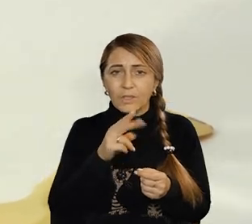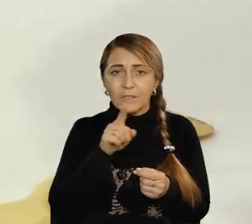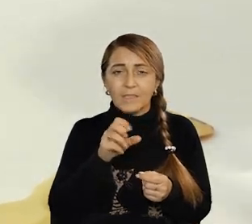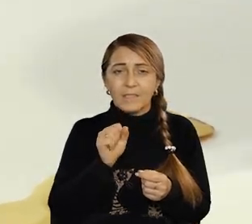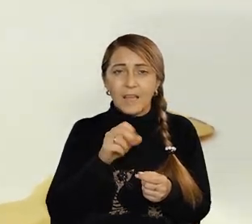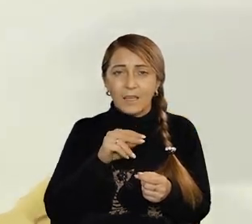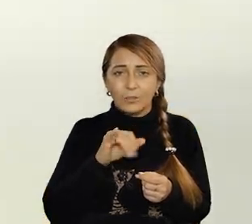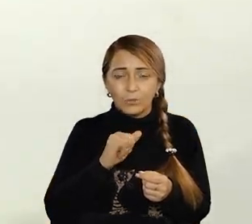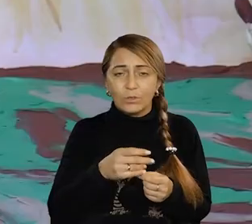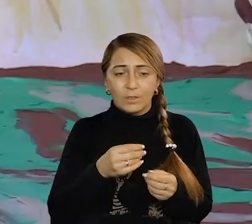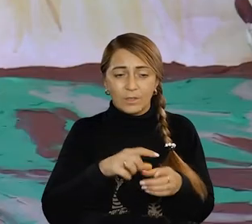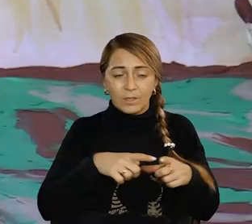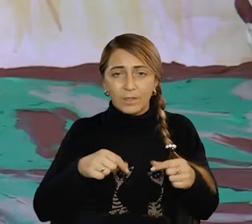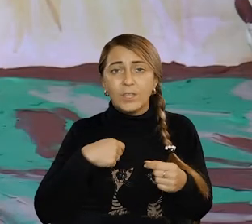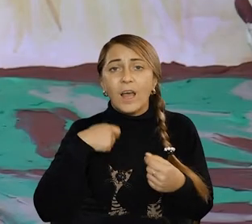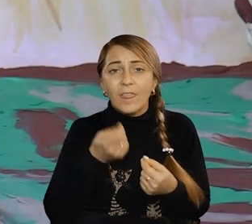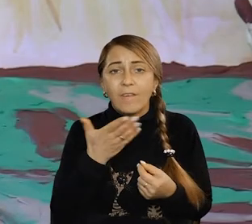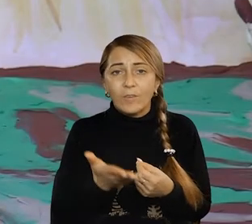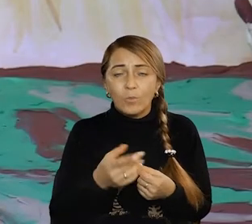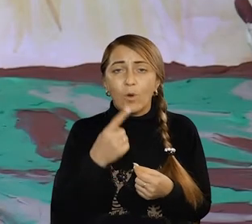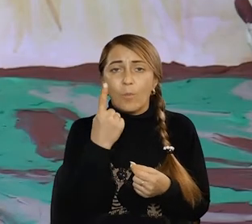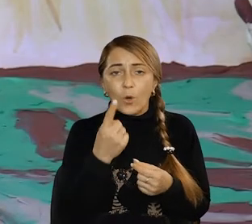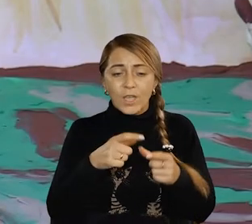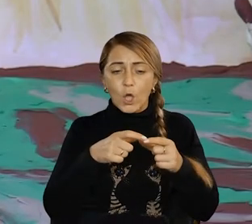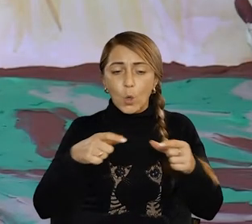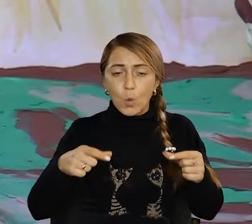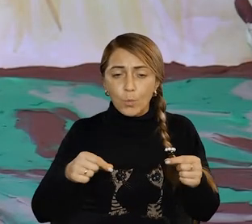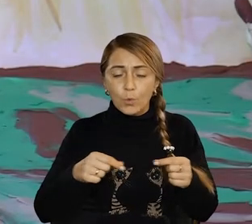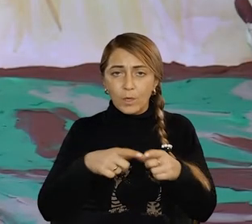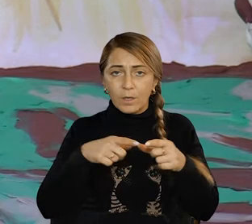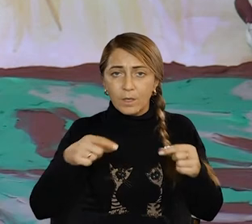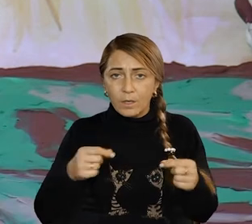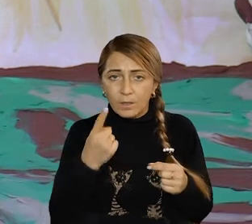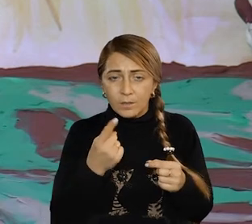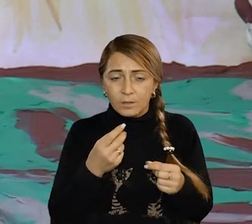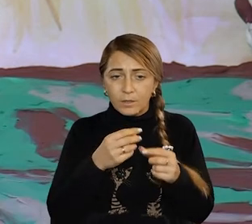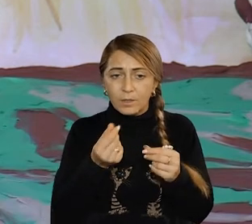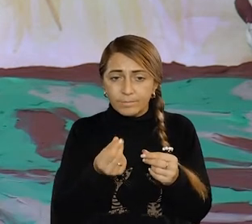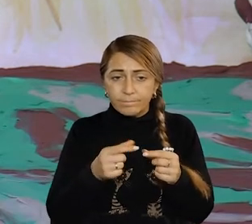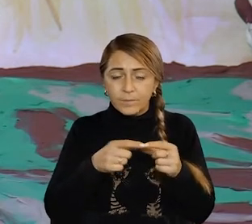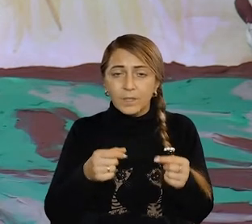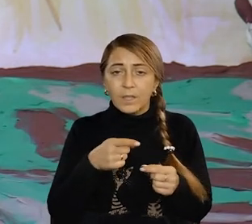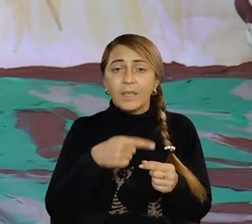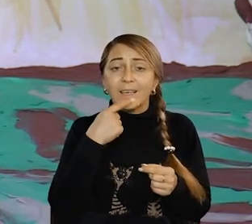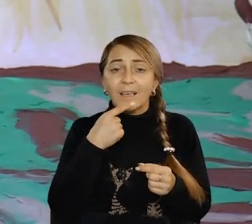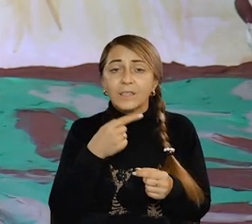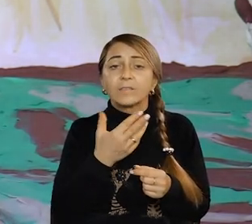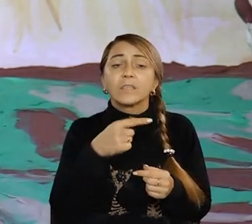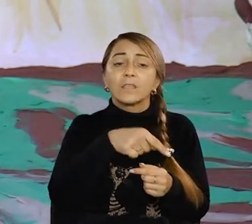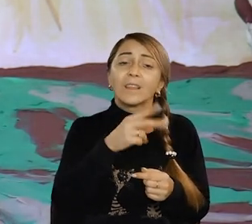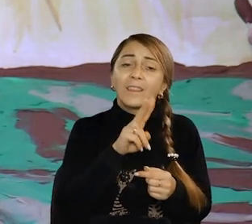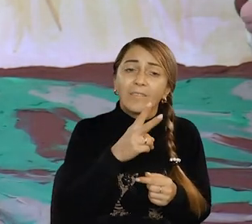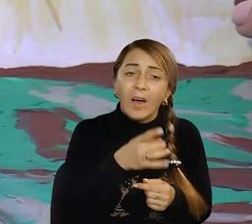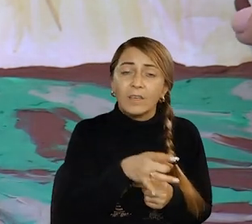грошових купюр. Я давав йому по одній купюрі, називаючи їхню вартість. І робив це не